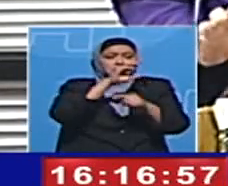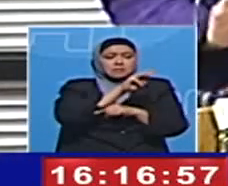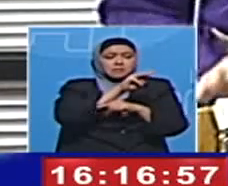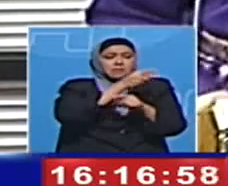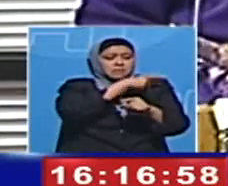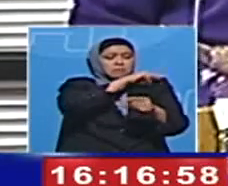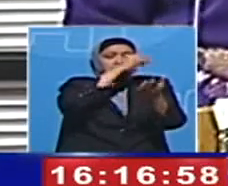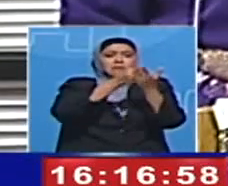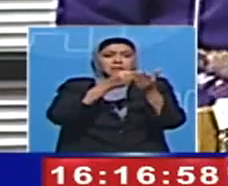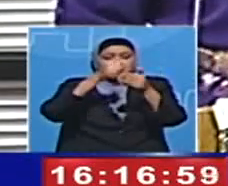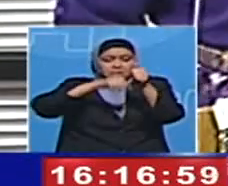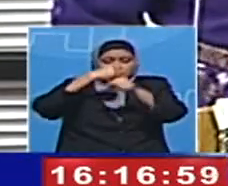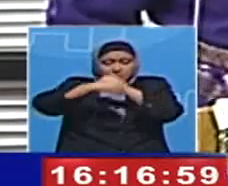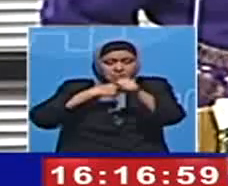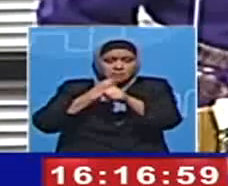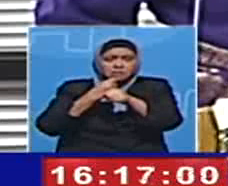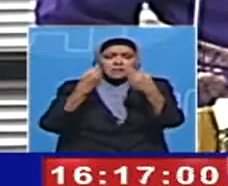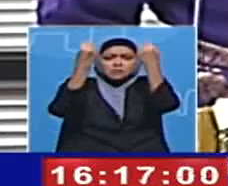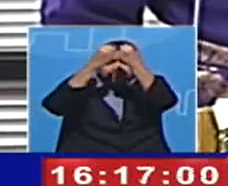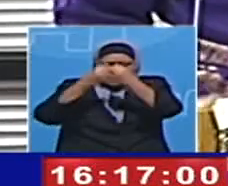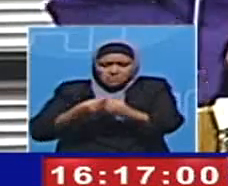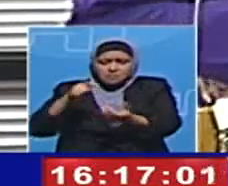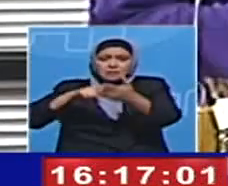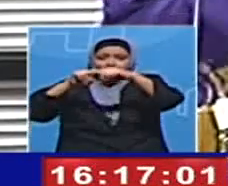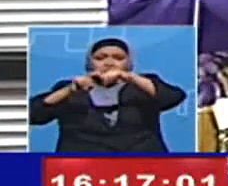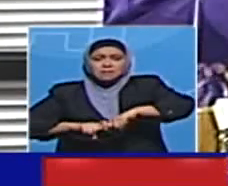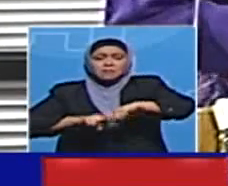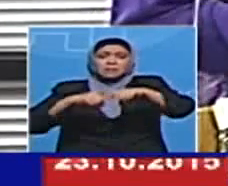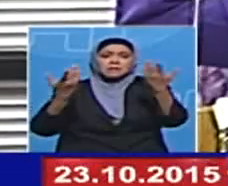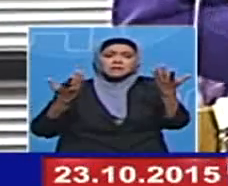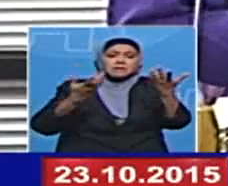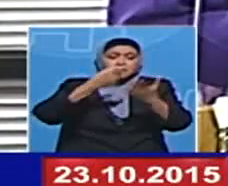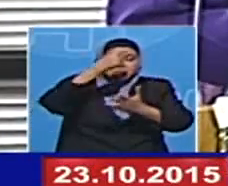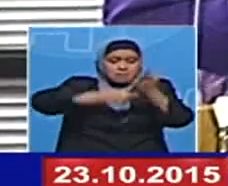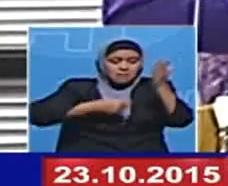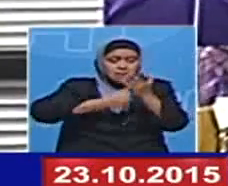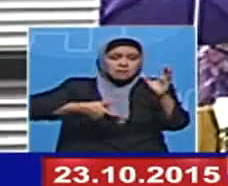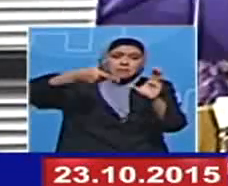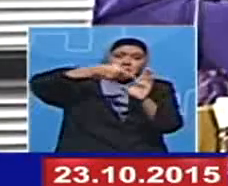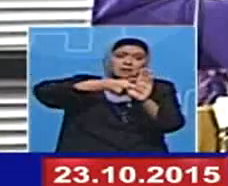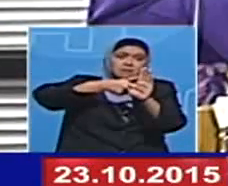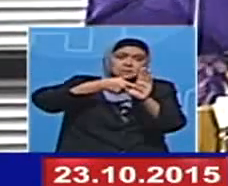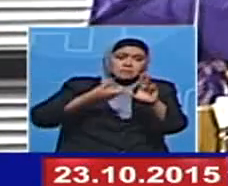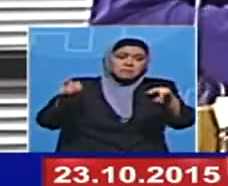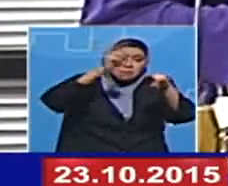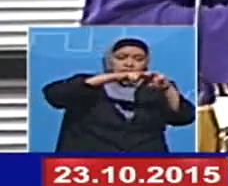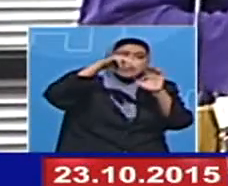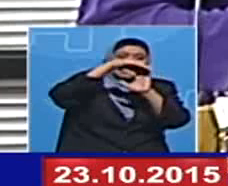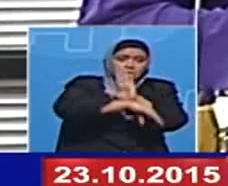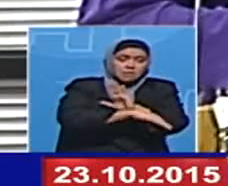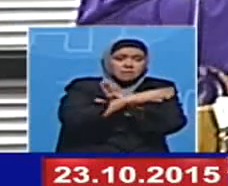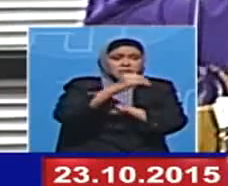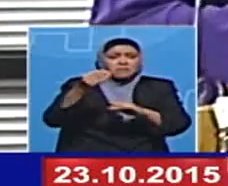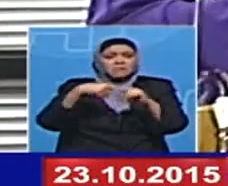tahun jumlah sumbangan dividen ini bergantung kepada naik turunnya harga minyak dunia misalnya dalam tempoh